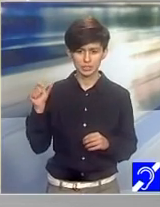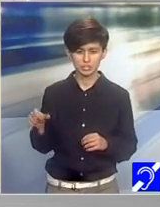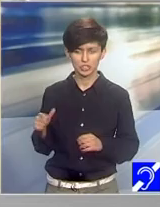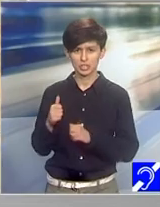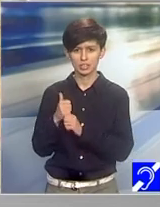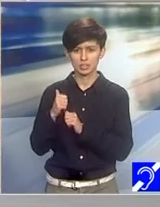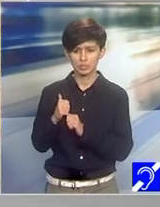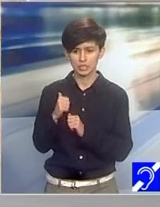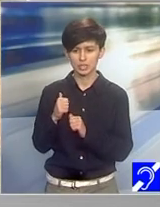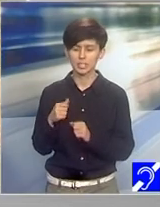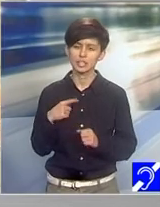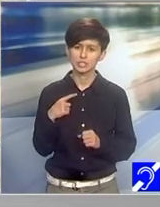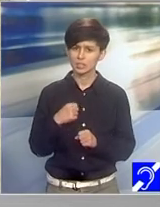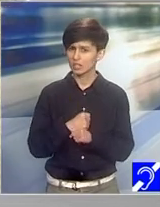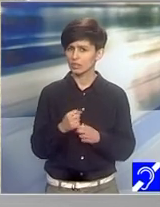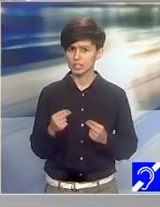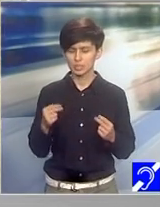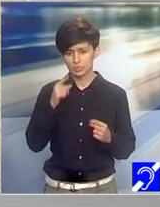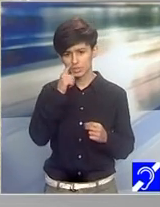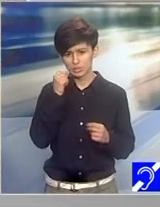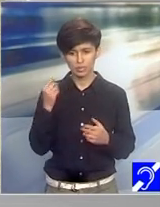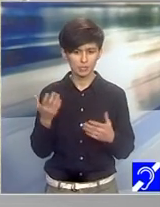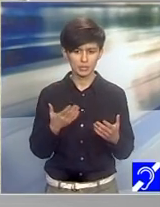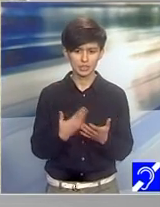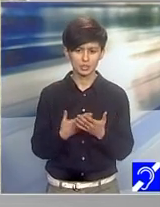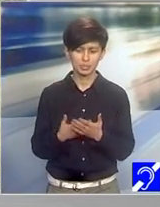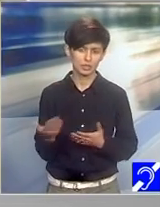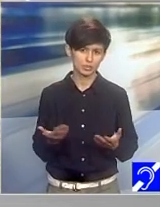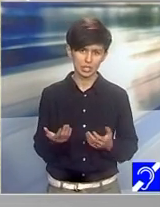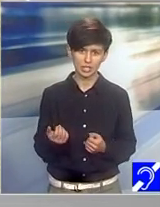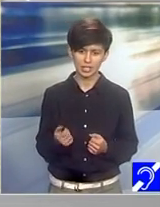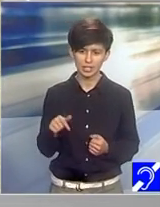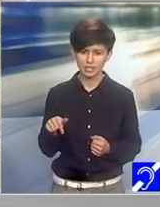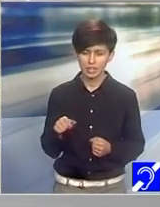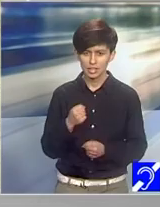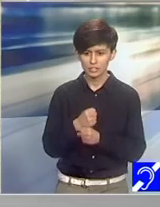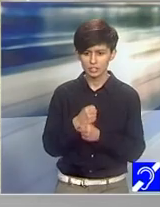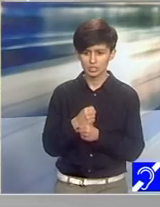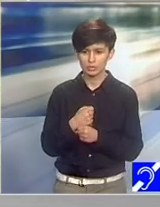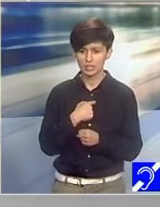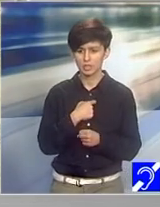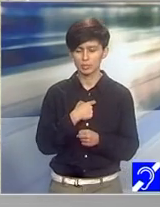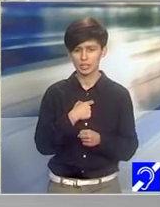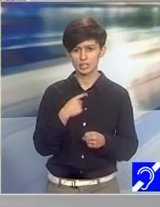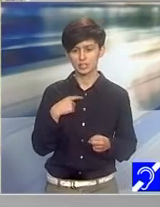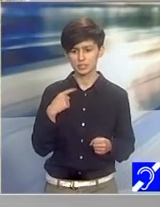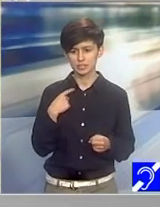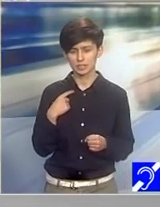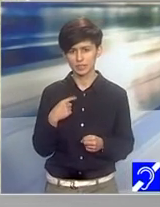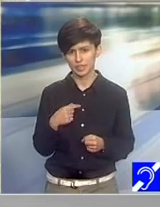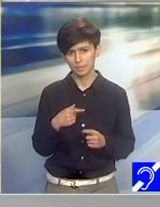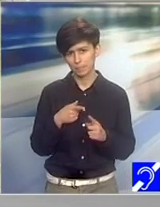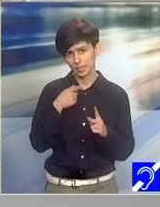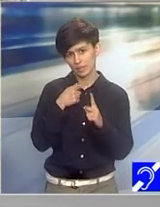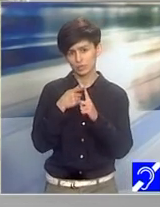Sunt zeci de mii de oameni pentru care această lucrare poate să fie un reper